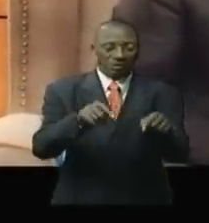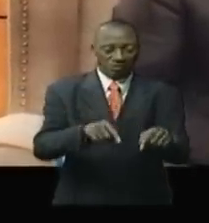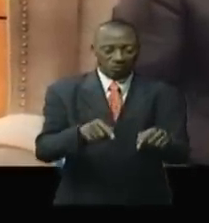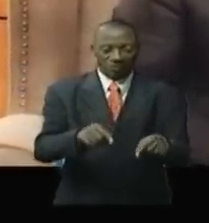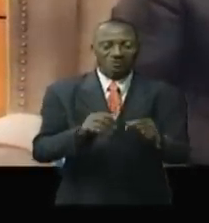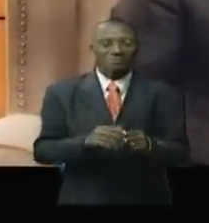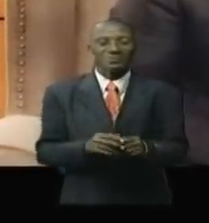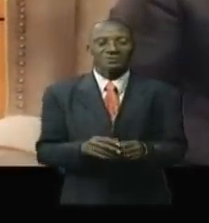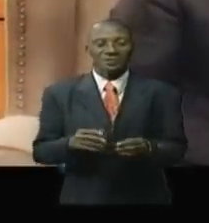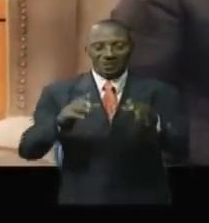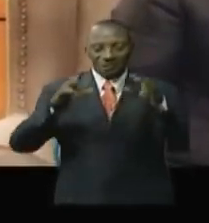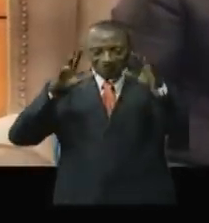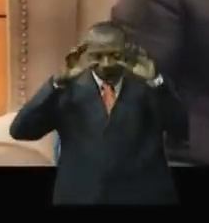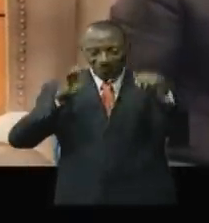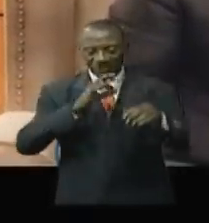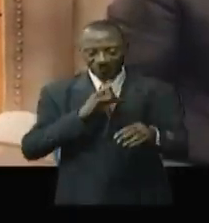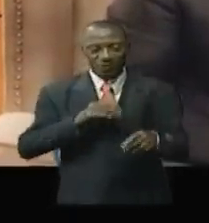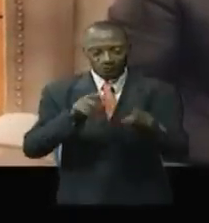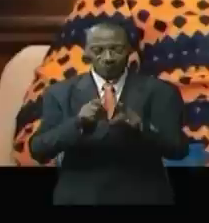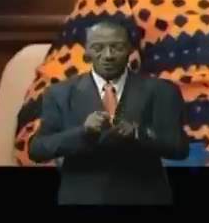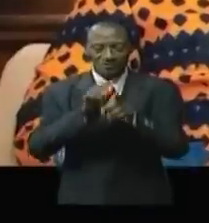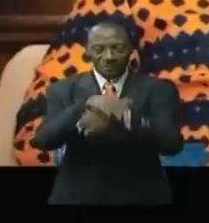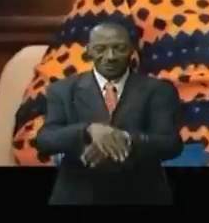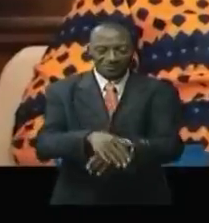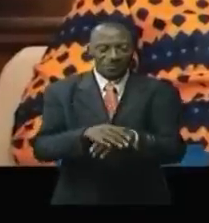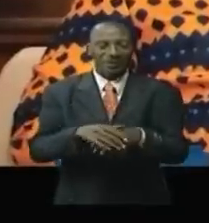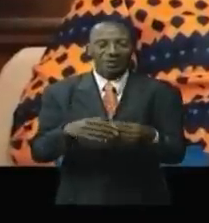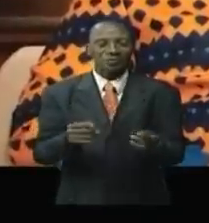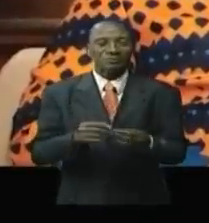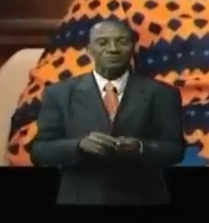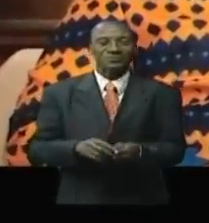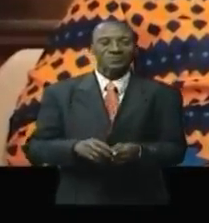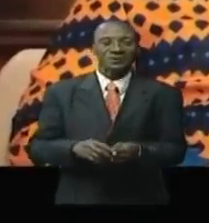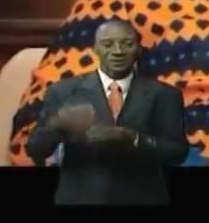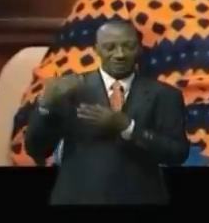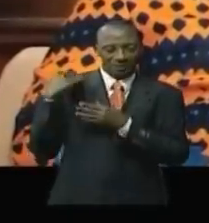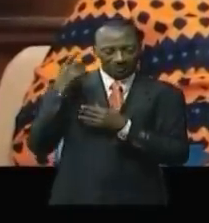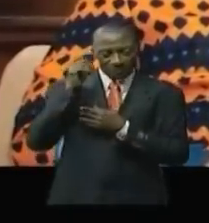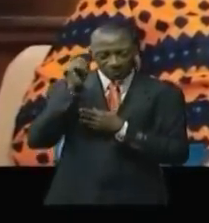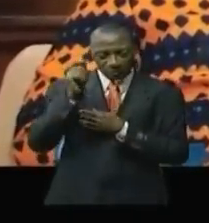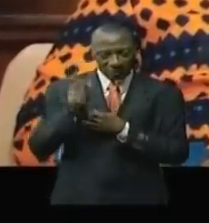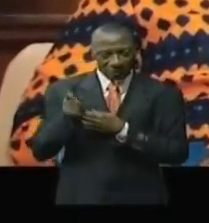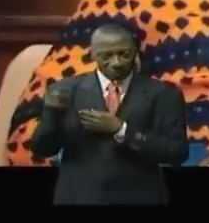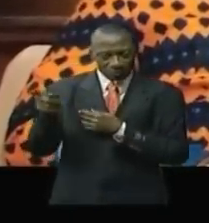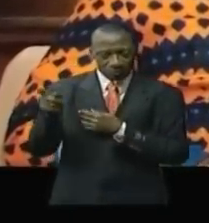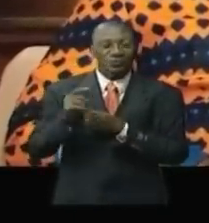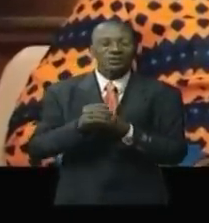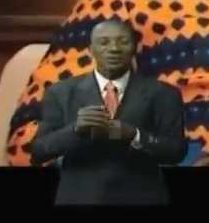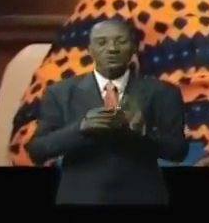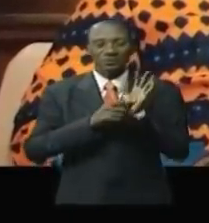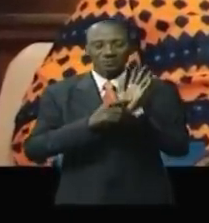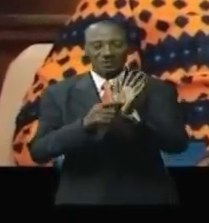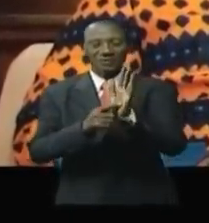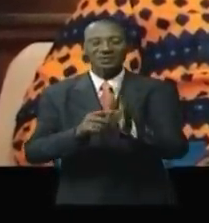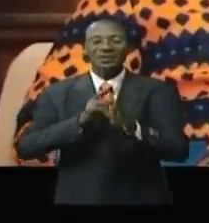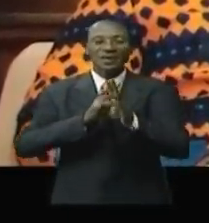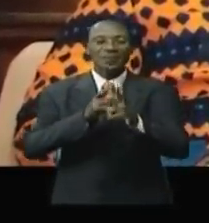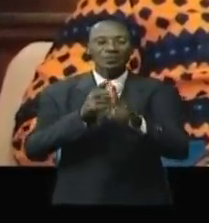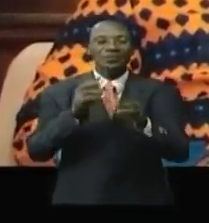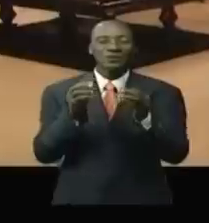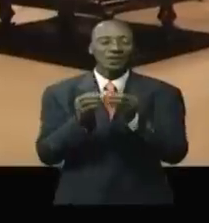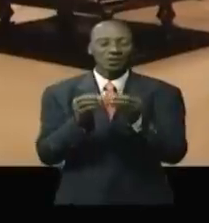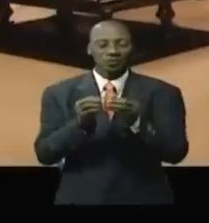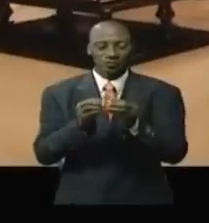volet politique avec la consultation des groupes armés menée par les professeurs Serge Tshibangu, le mandataire spécial du chef de